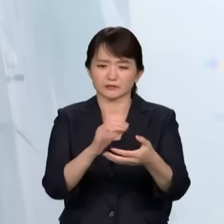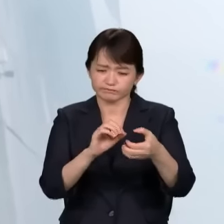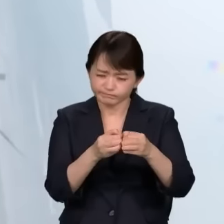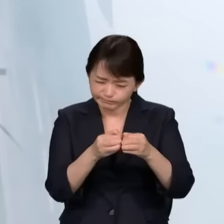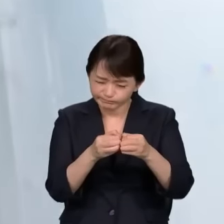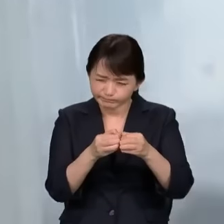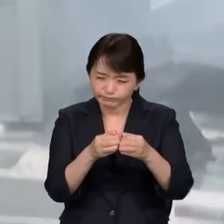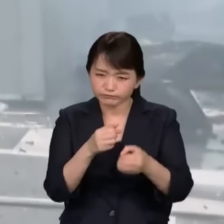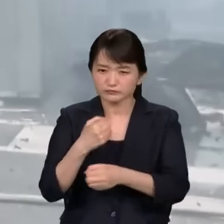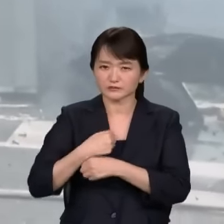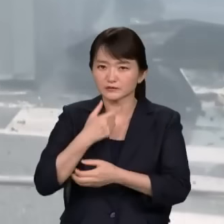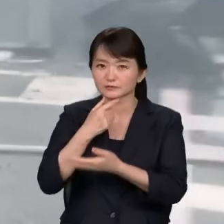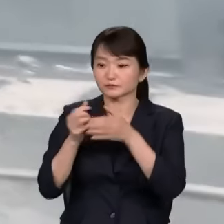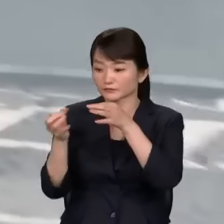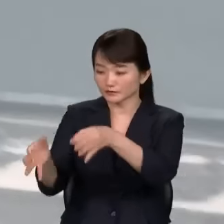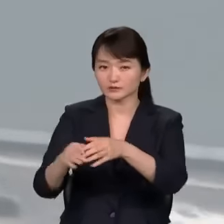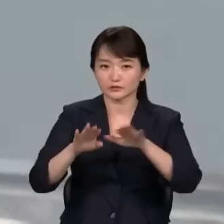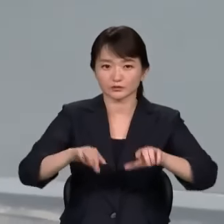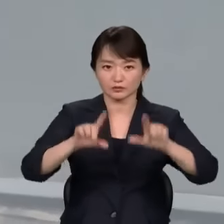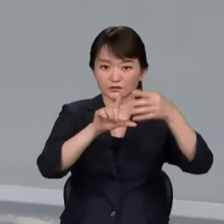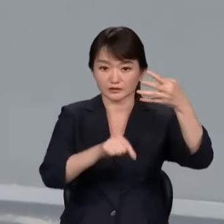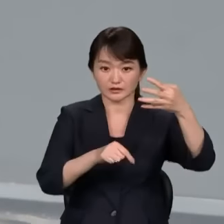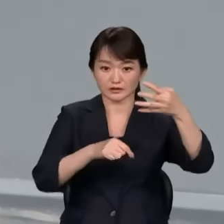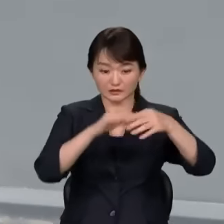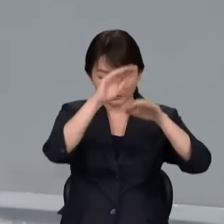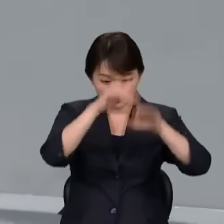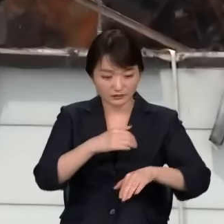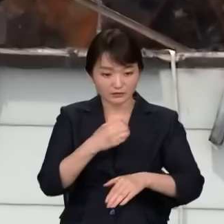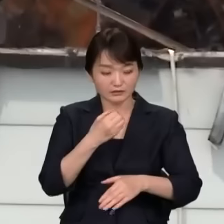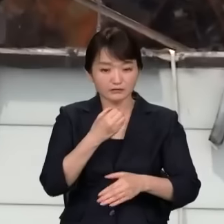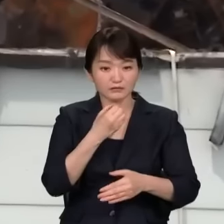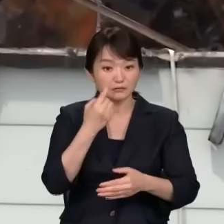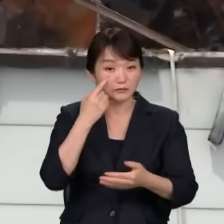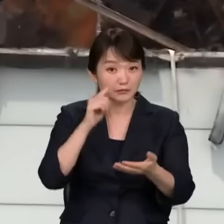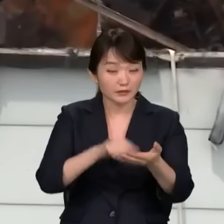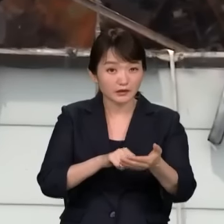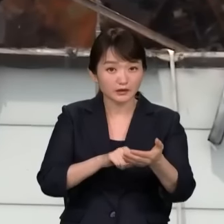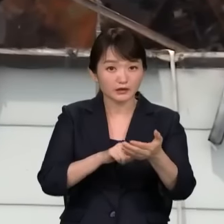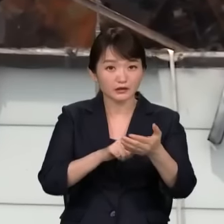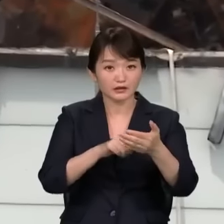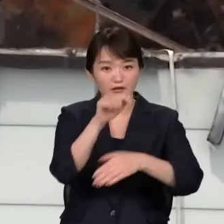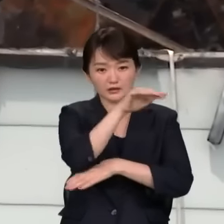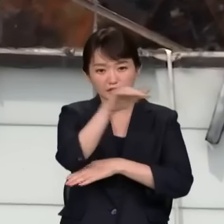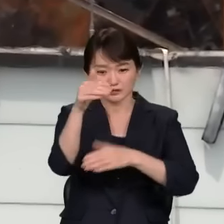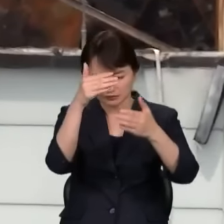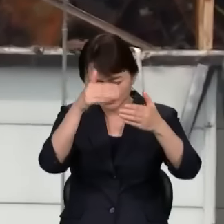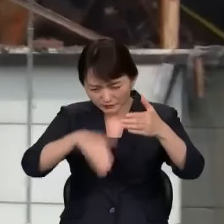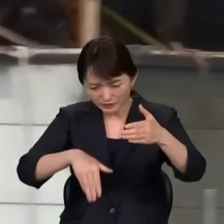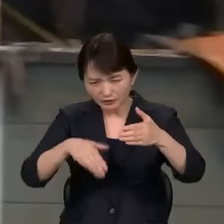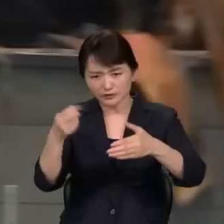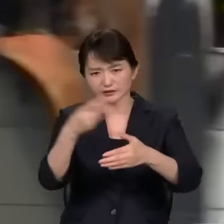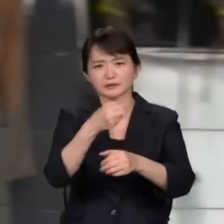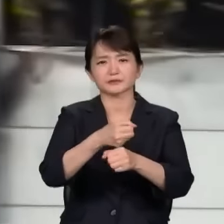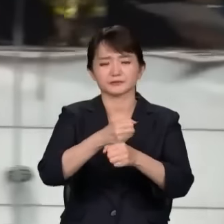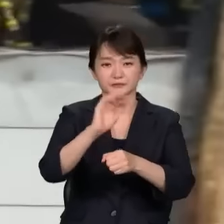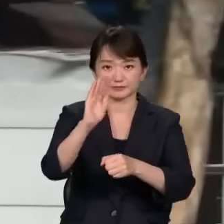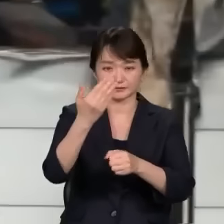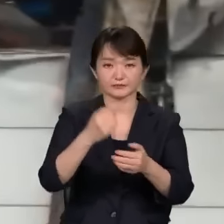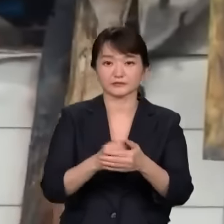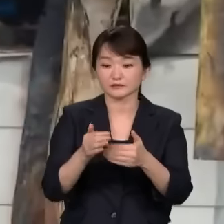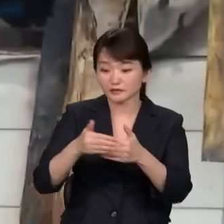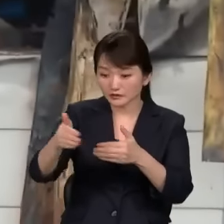속였습니다. 그러다 올해 4월 이 같은 사실이 탄로났고 규격 미달 판정으로 전지를 다시 생산해야 했습니다. 이